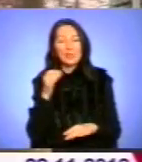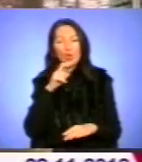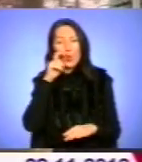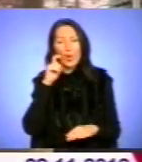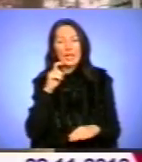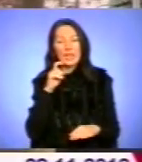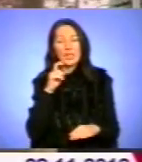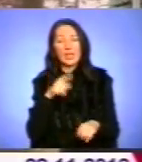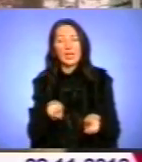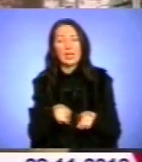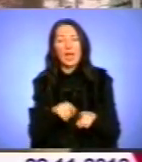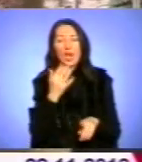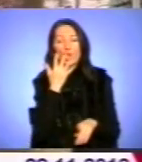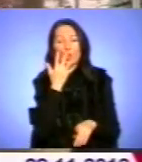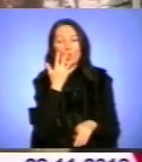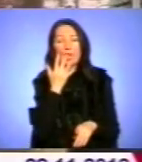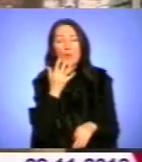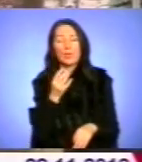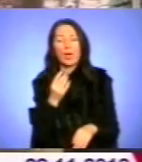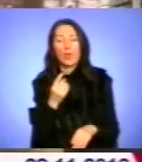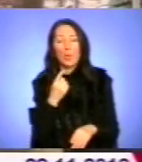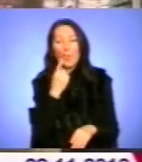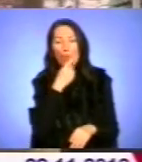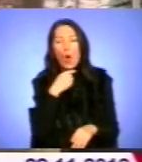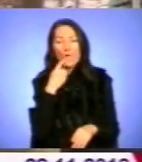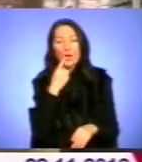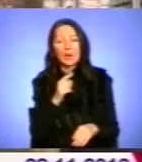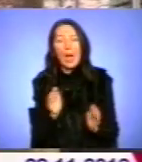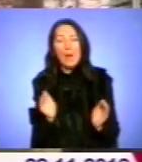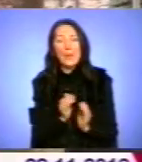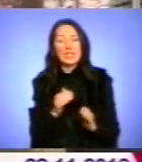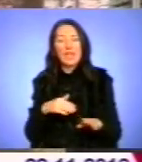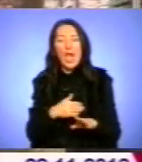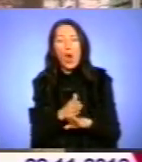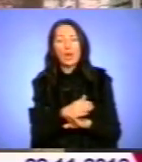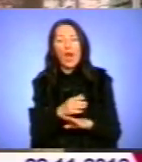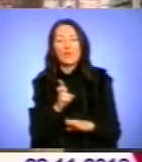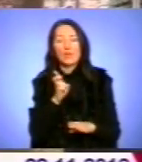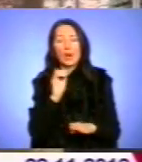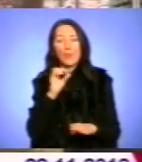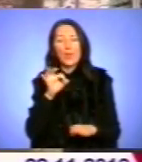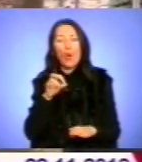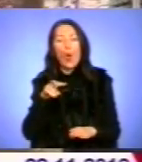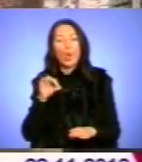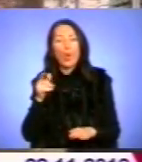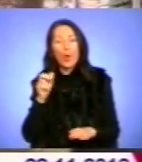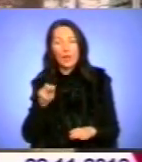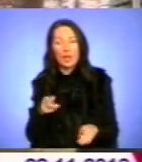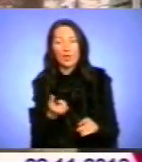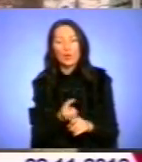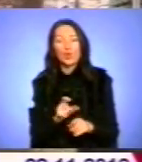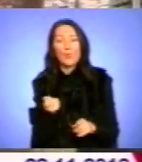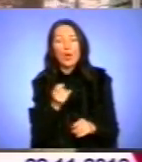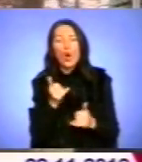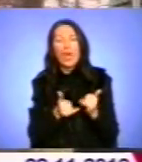України та іноземної мови. Дещо менше з географії, біології і дуже мало з